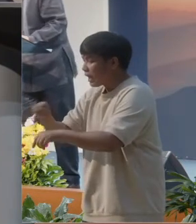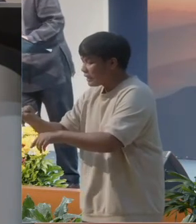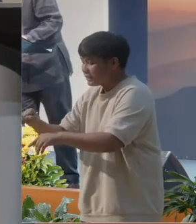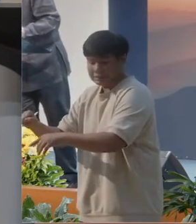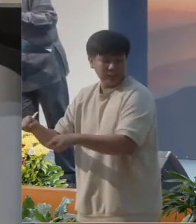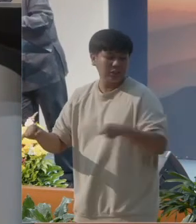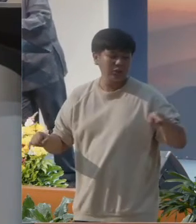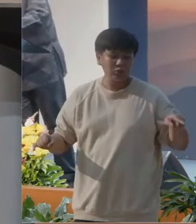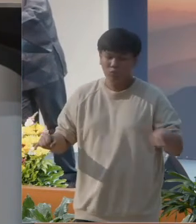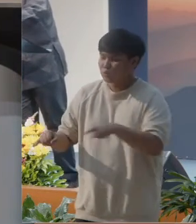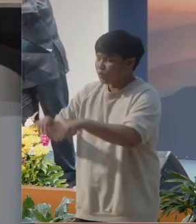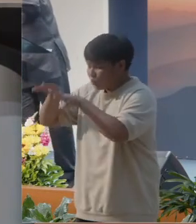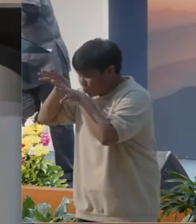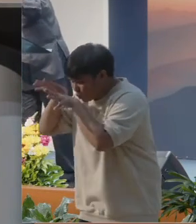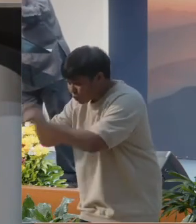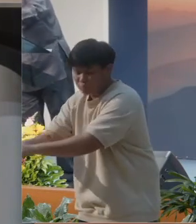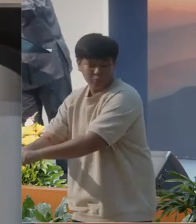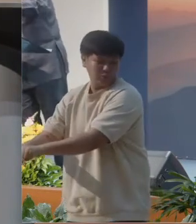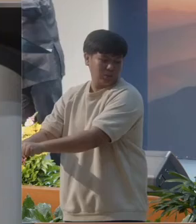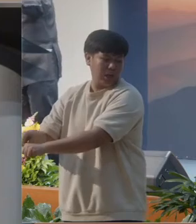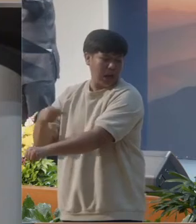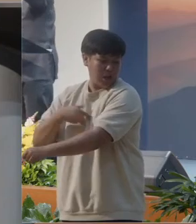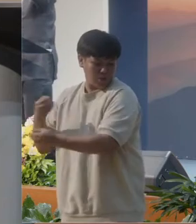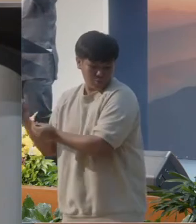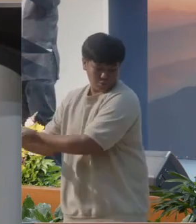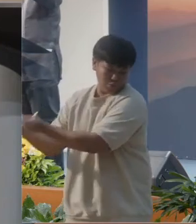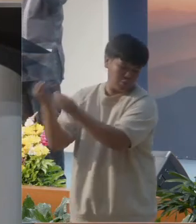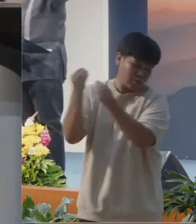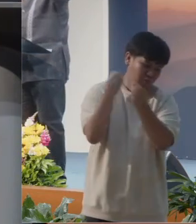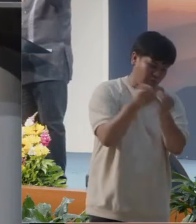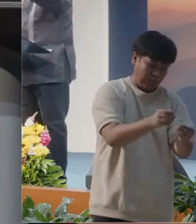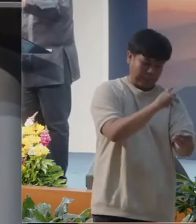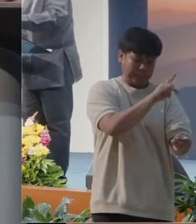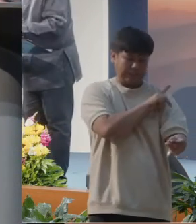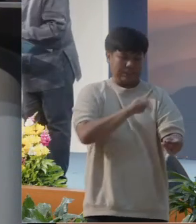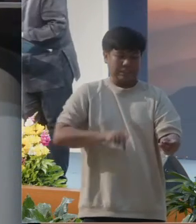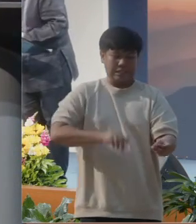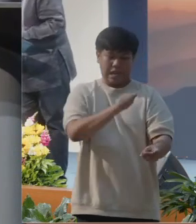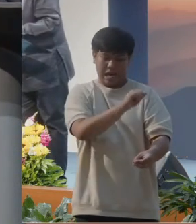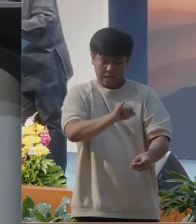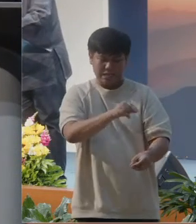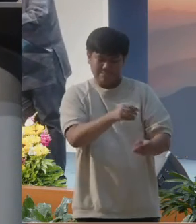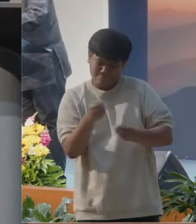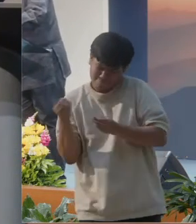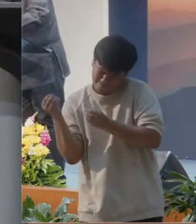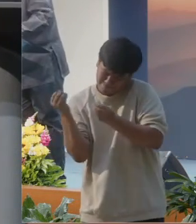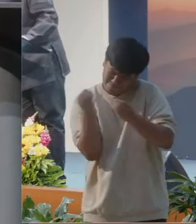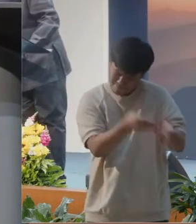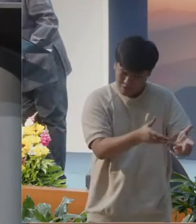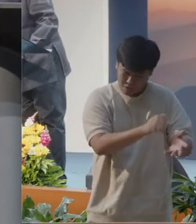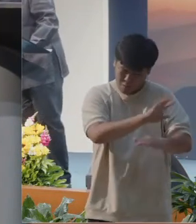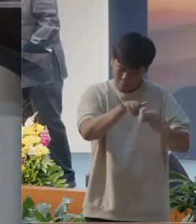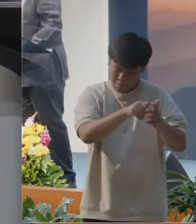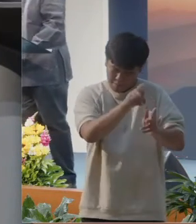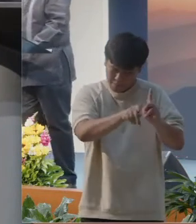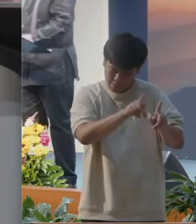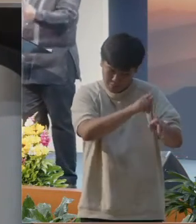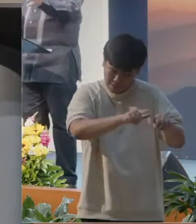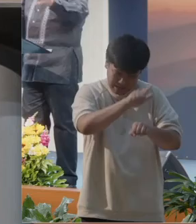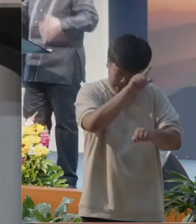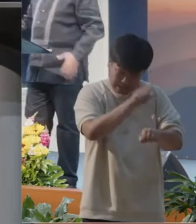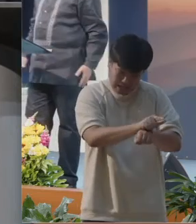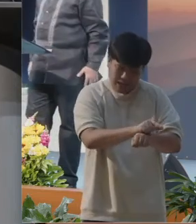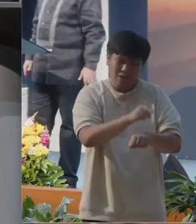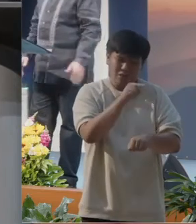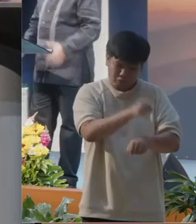Ai. See, I have given you the hand of the king of Ai and his people and his city.